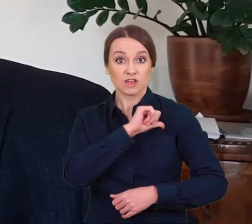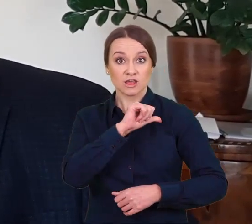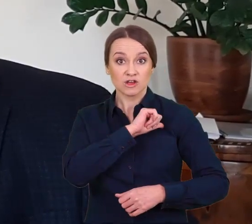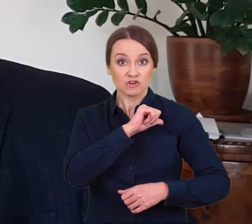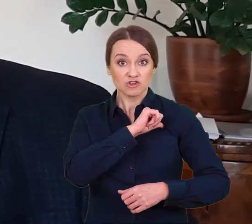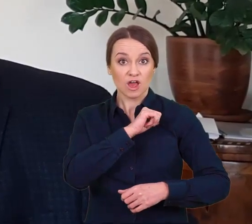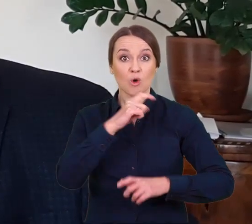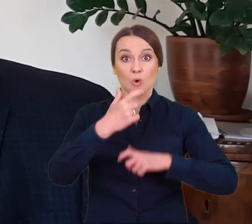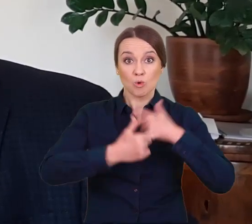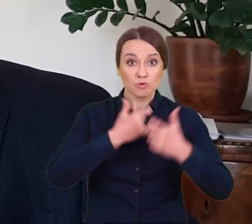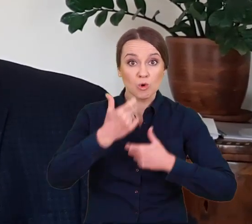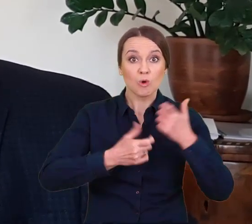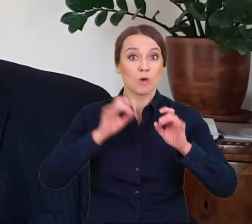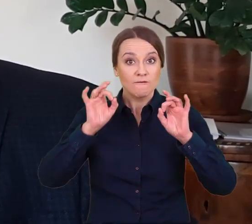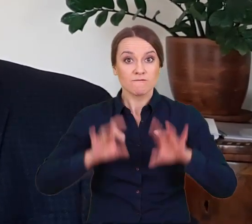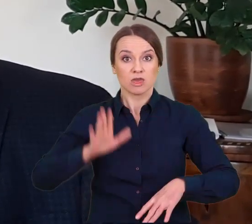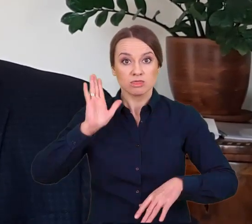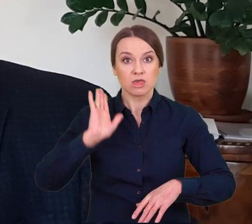byliśmy w okowach